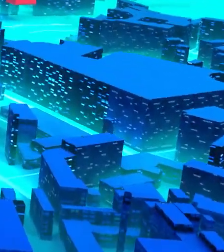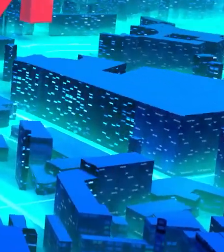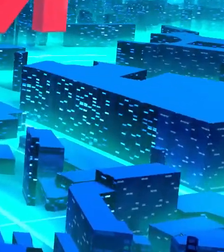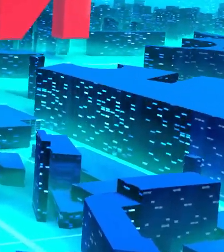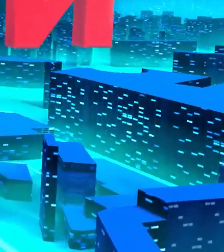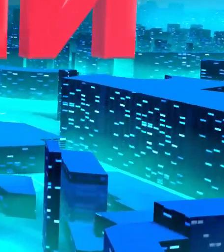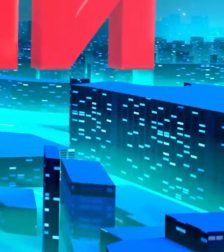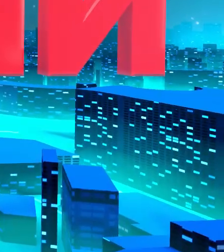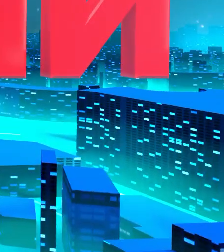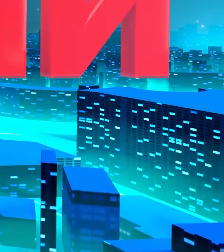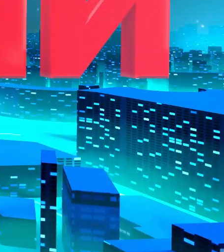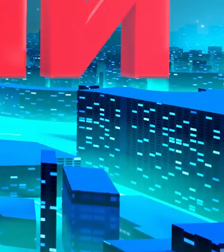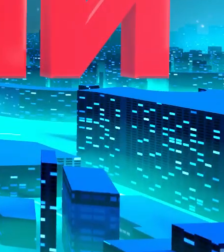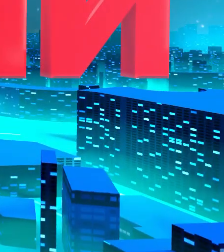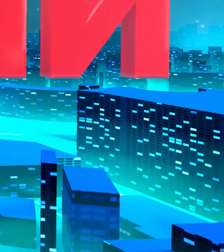Музика